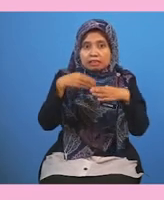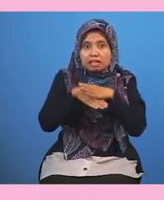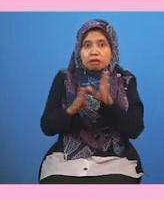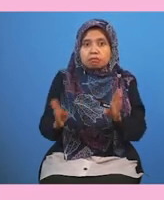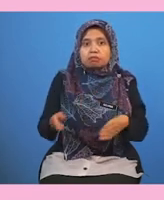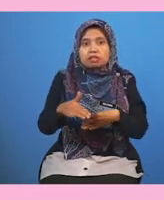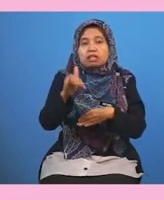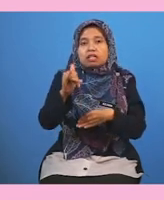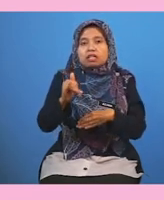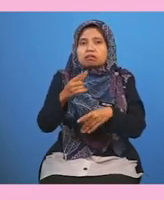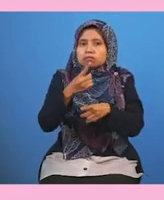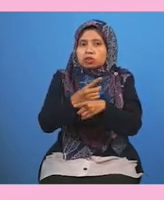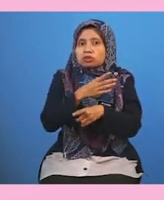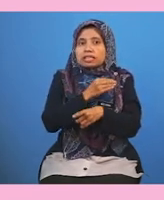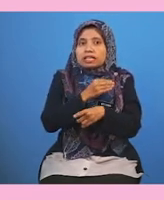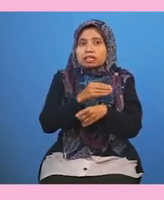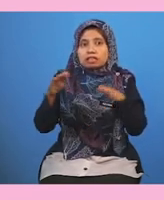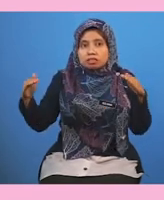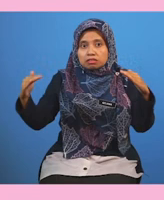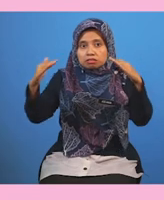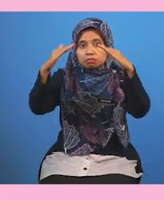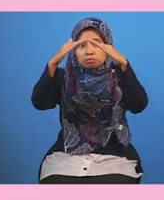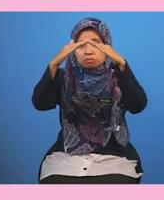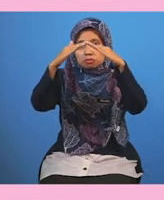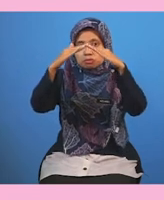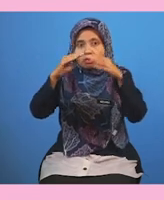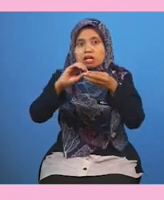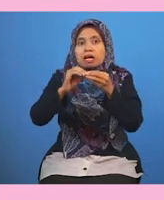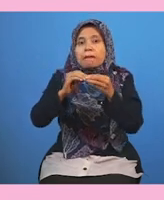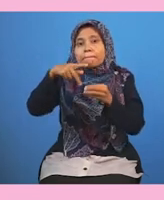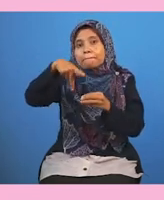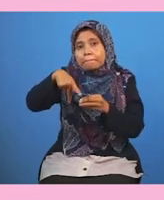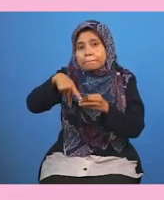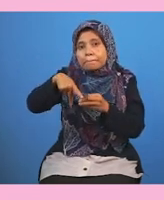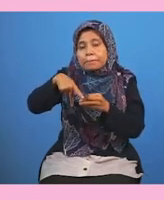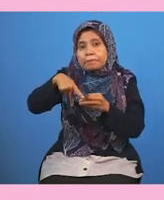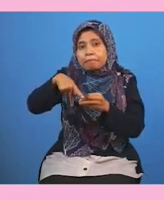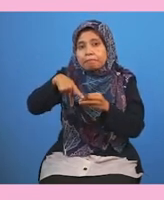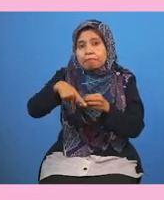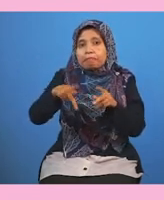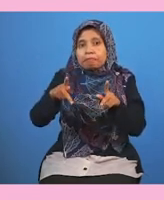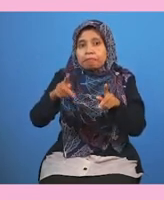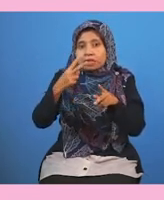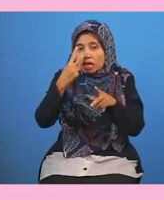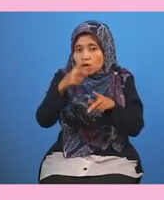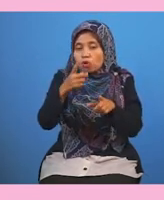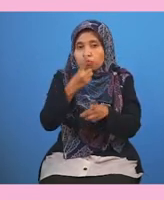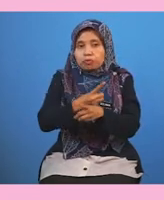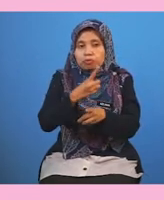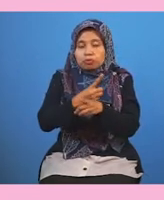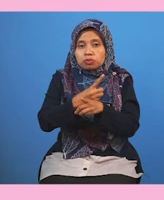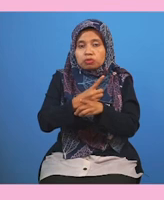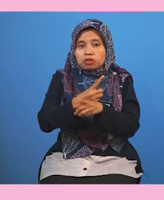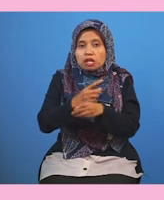dalam bilik yang sesuai dan berbumbung. P adalah pantau, iaitu